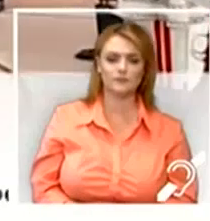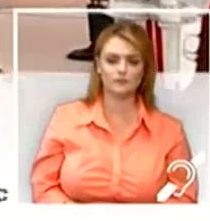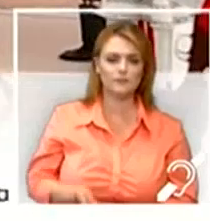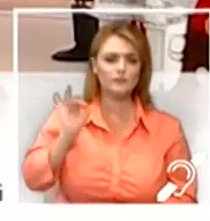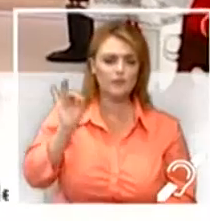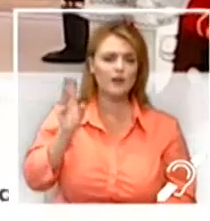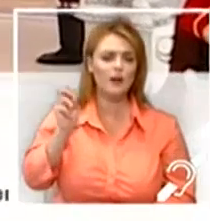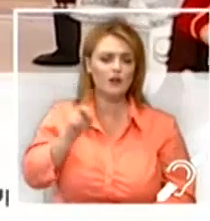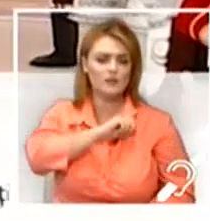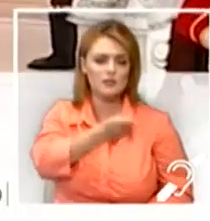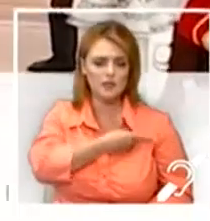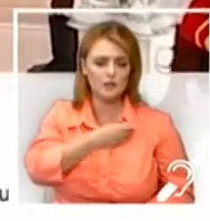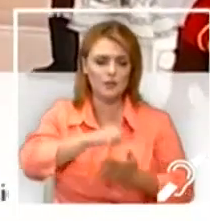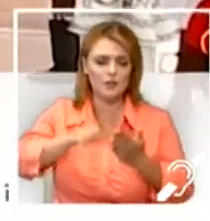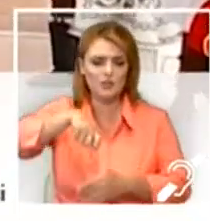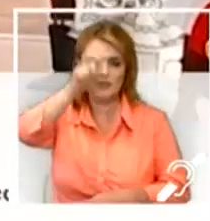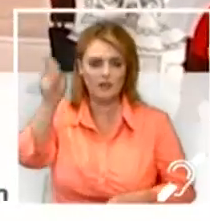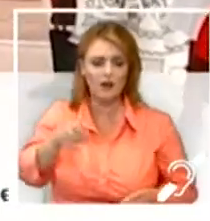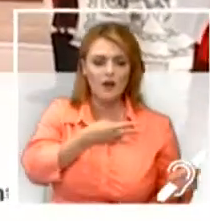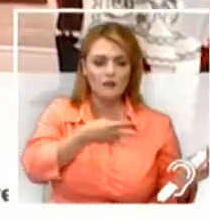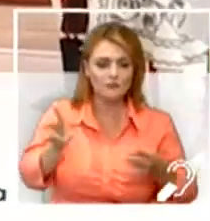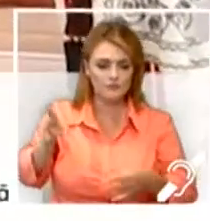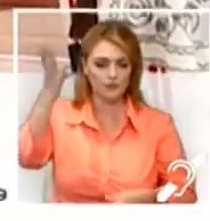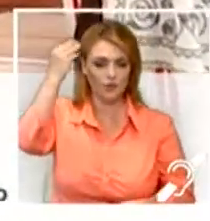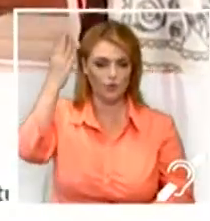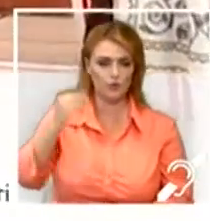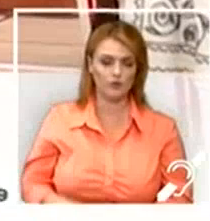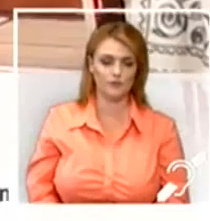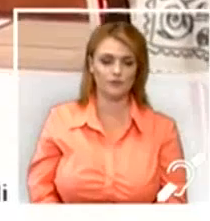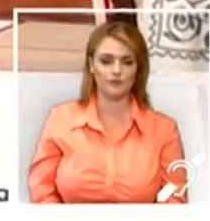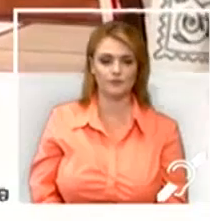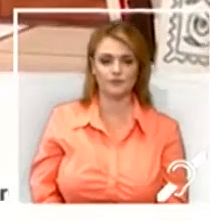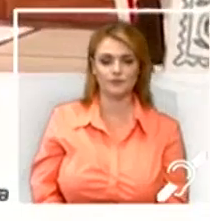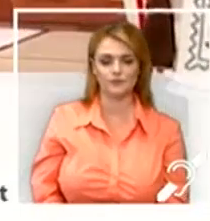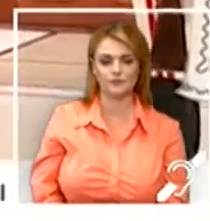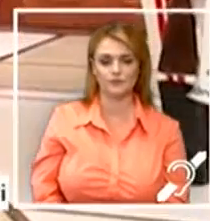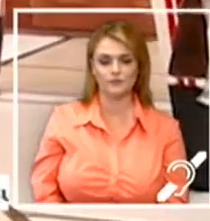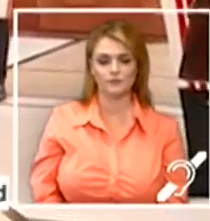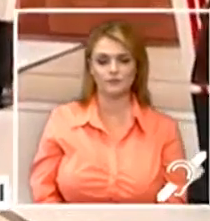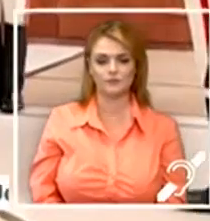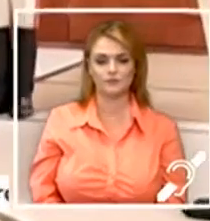a efectelor negative ale acestuia asupra Republicii Moldova.